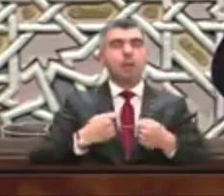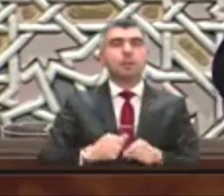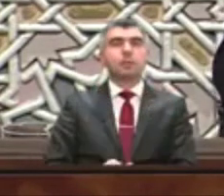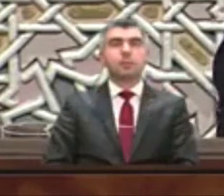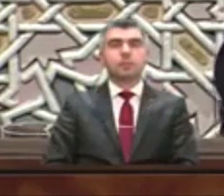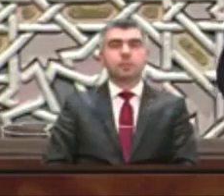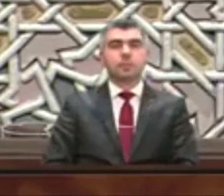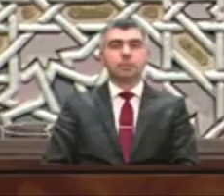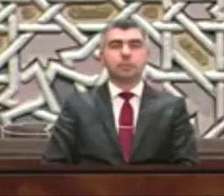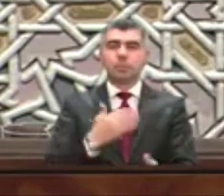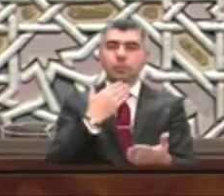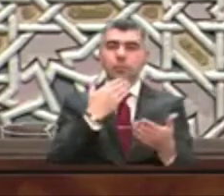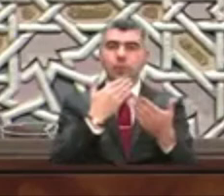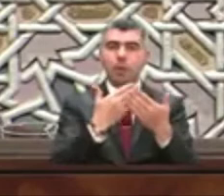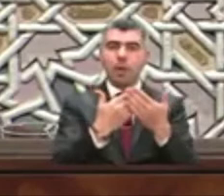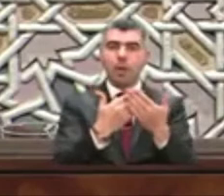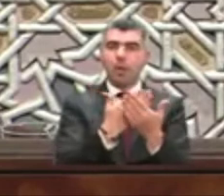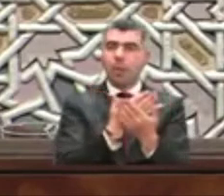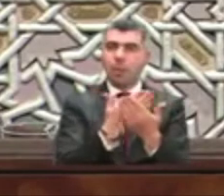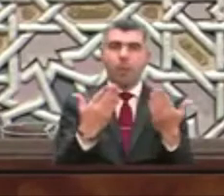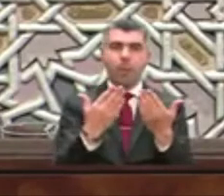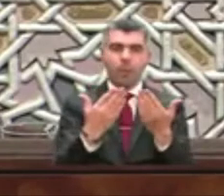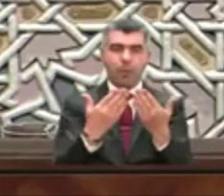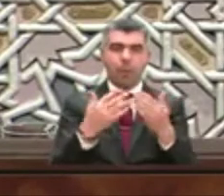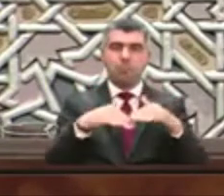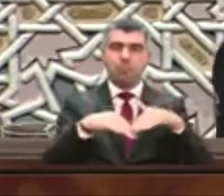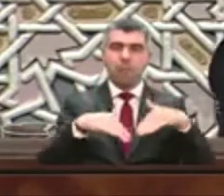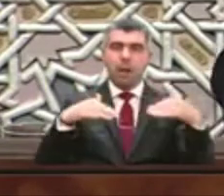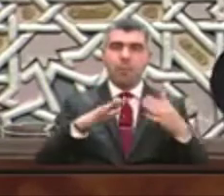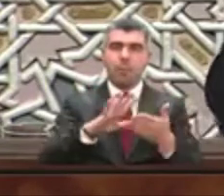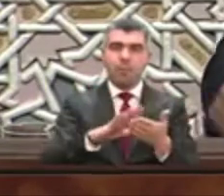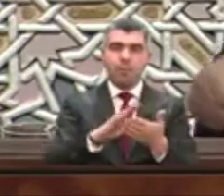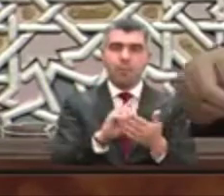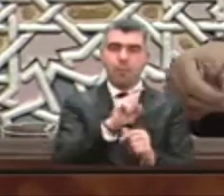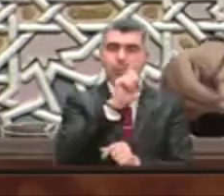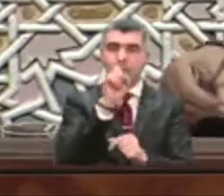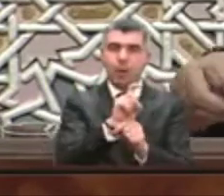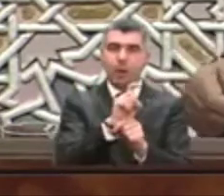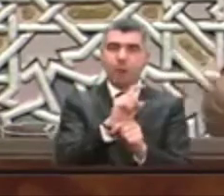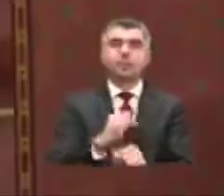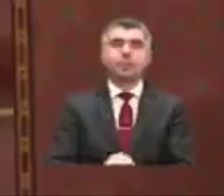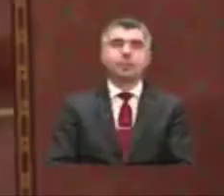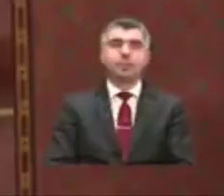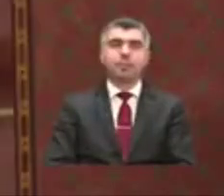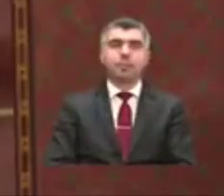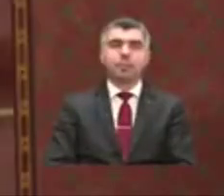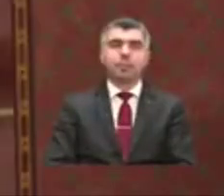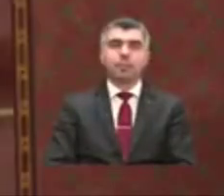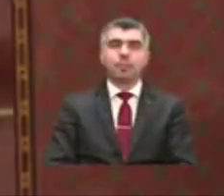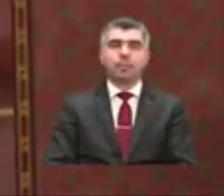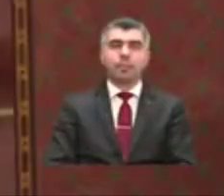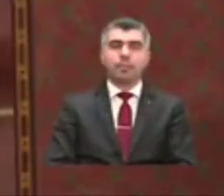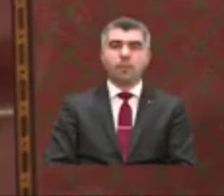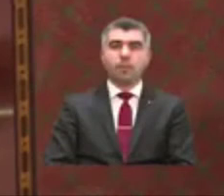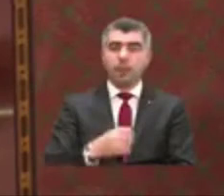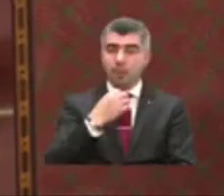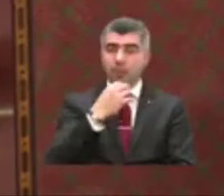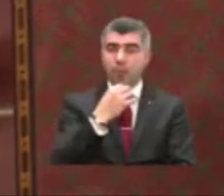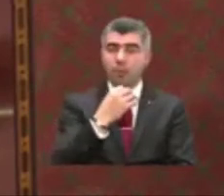شكرا سيد رئيس، شكرا سيدة والسادة النواب على التدخلات الهامة. أنا فقط بغيت